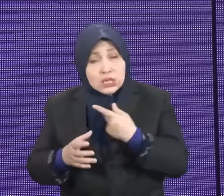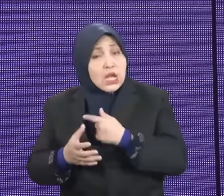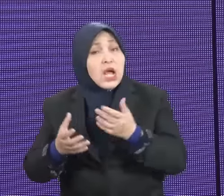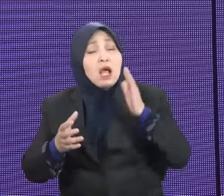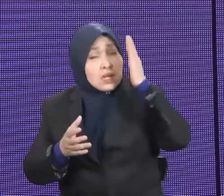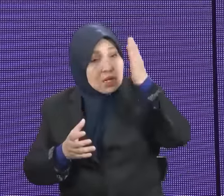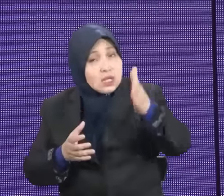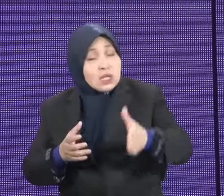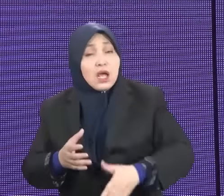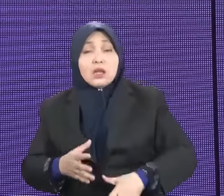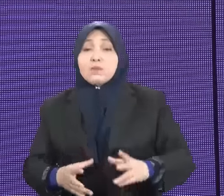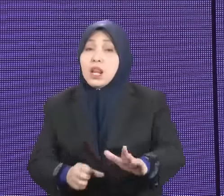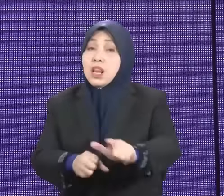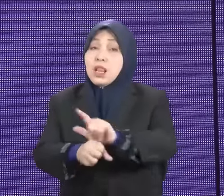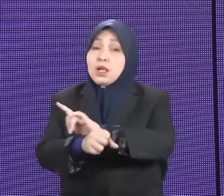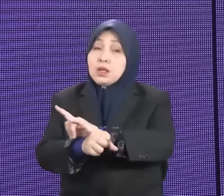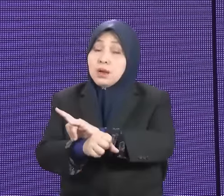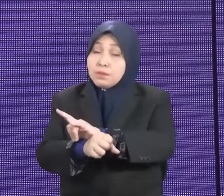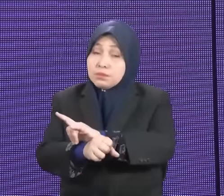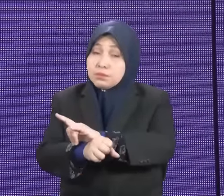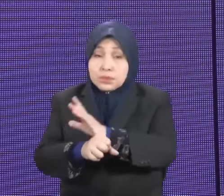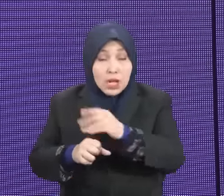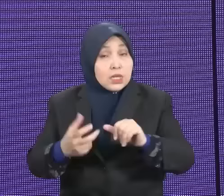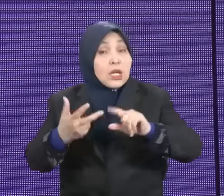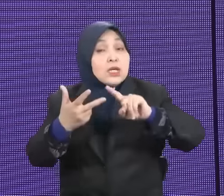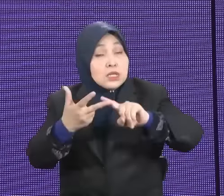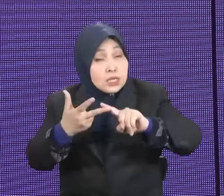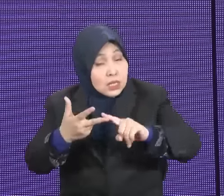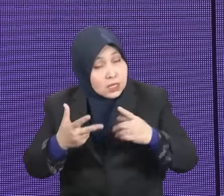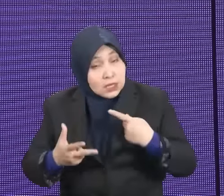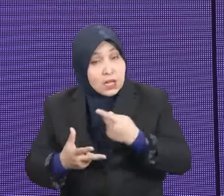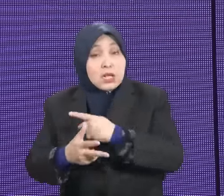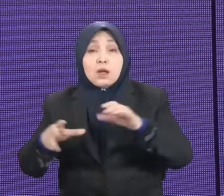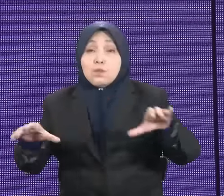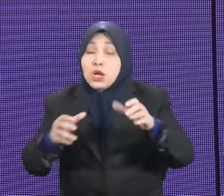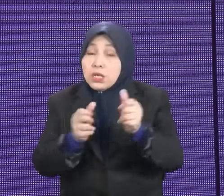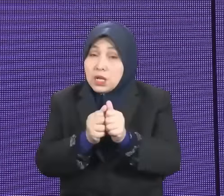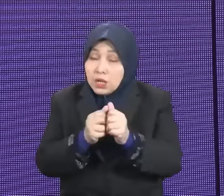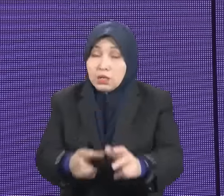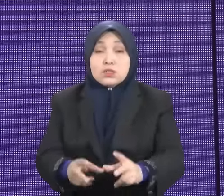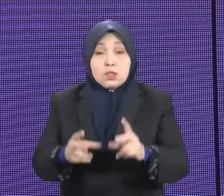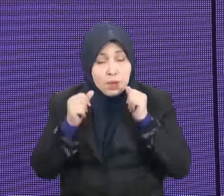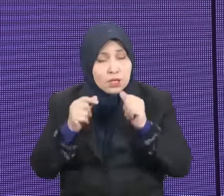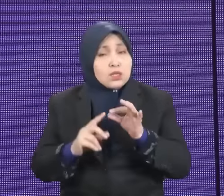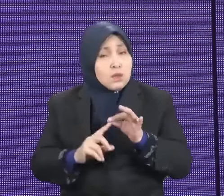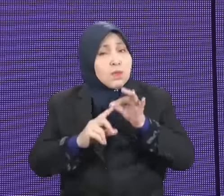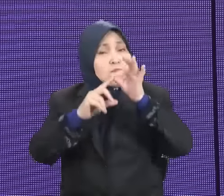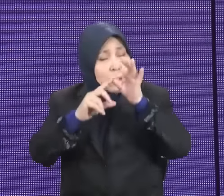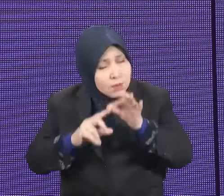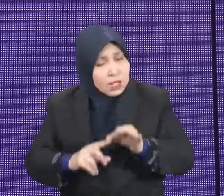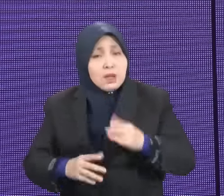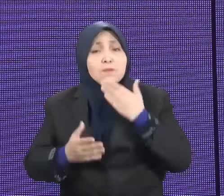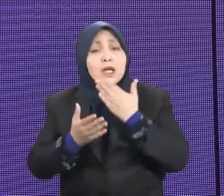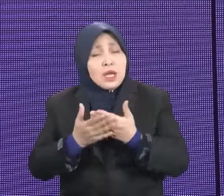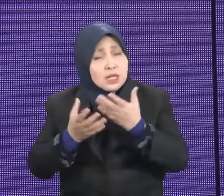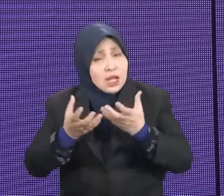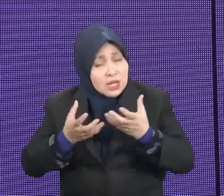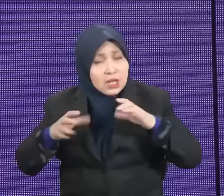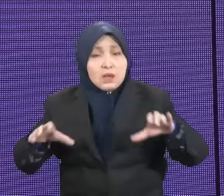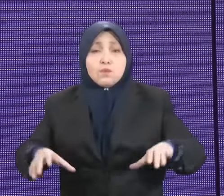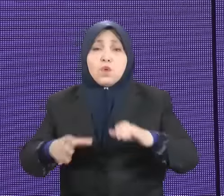akan menyempurnakannya dan yang ketiga kita akan buat dengan segel kita utamakan kebaikan yang ingin di